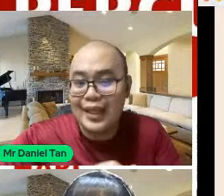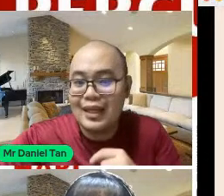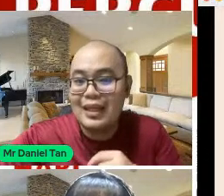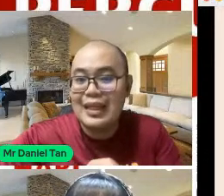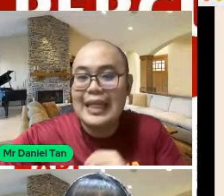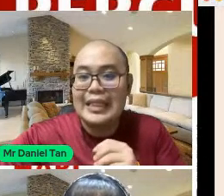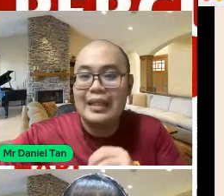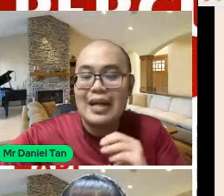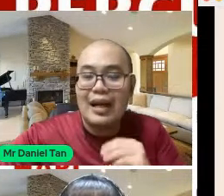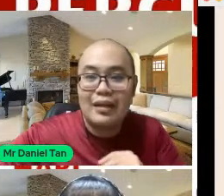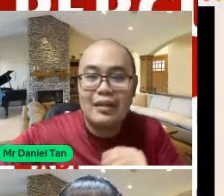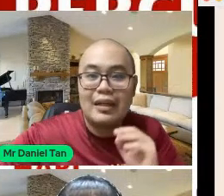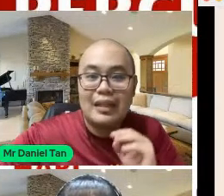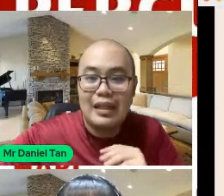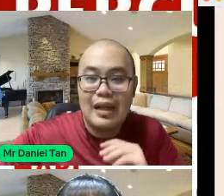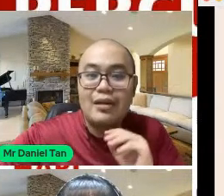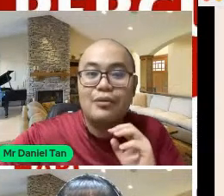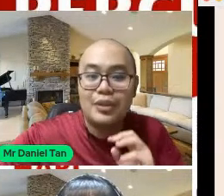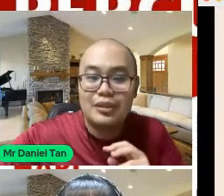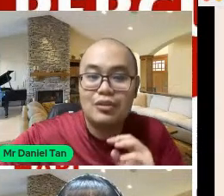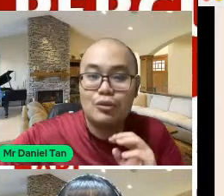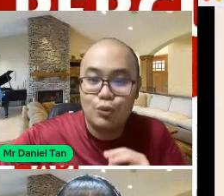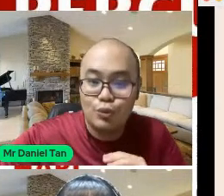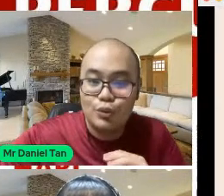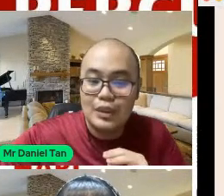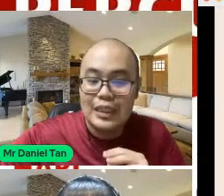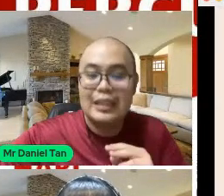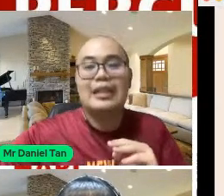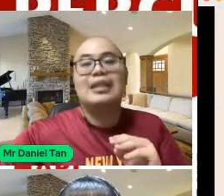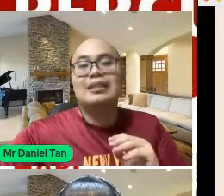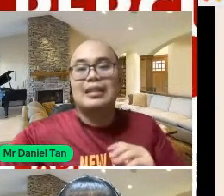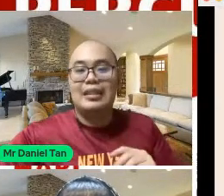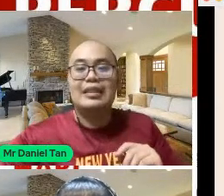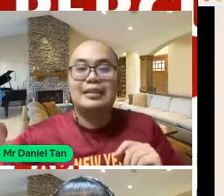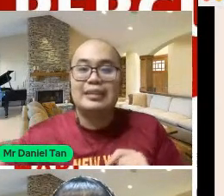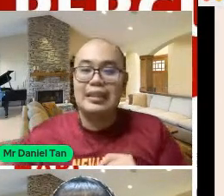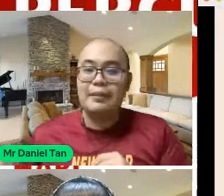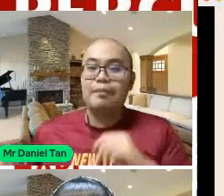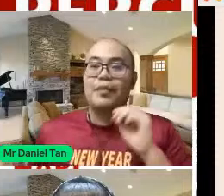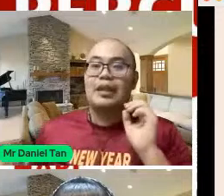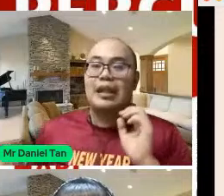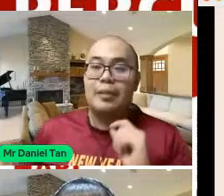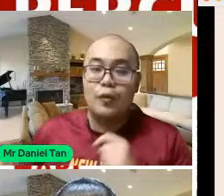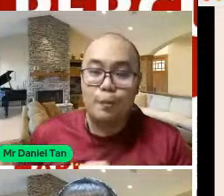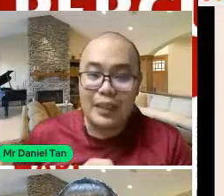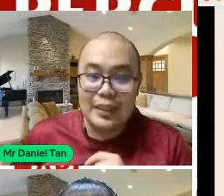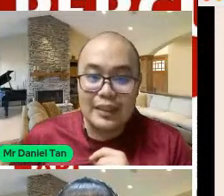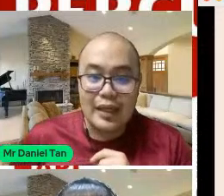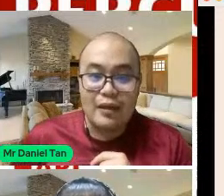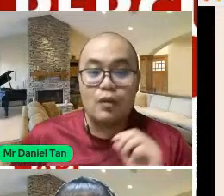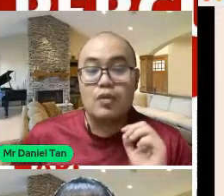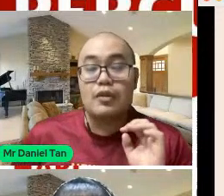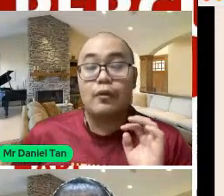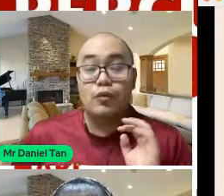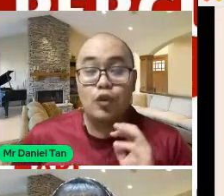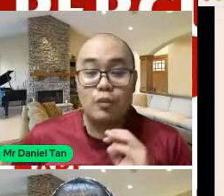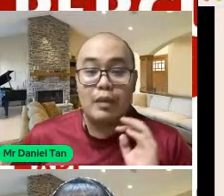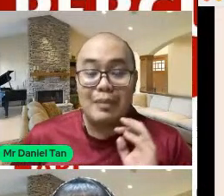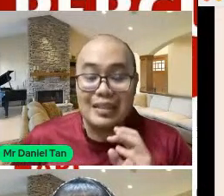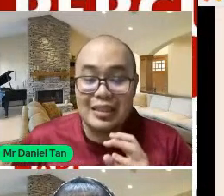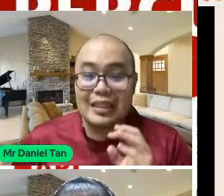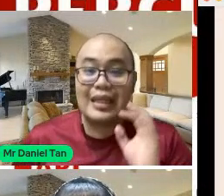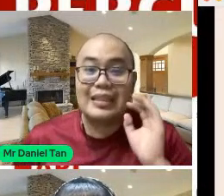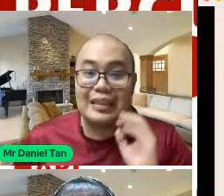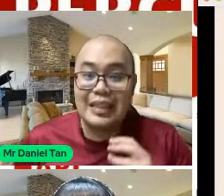yang mulia dan er adalah brush dua jadi disini dalam kehidupan kita untuk